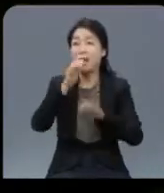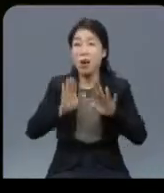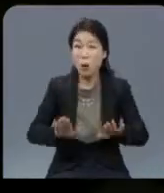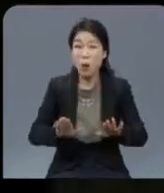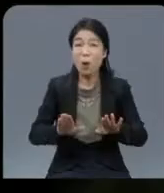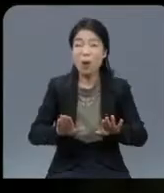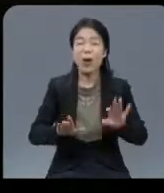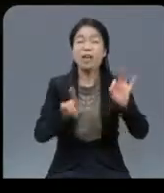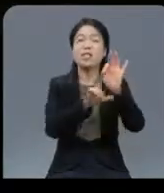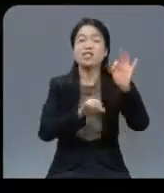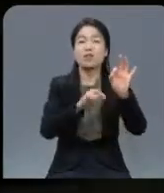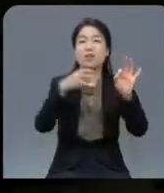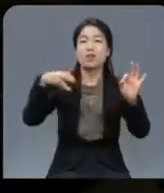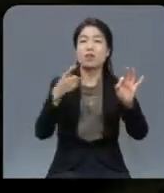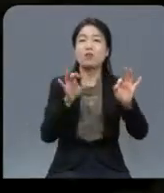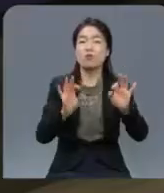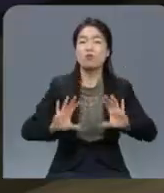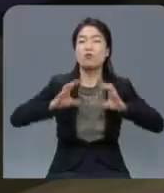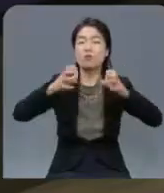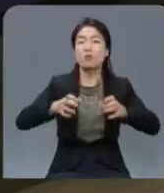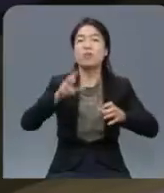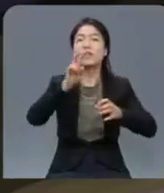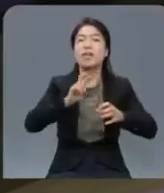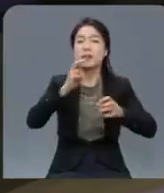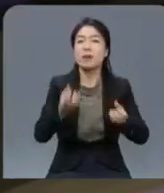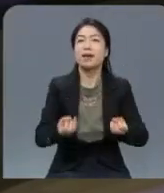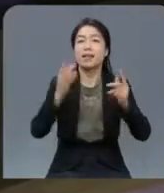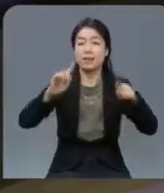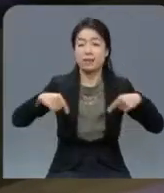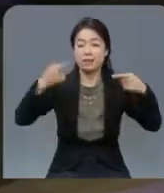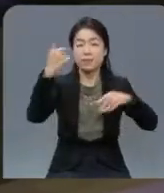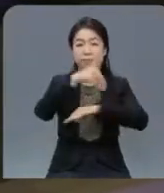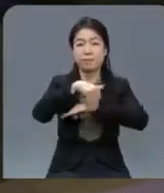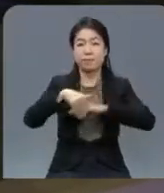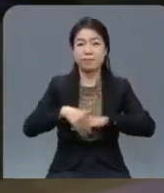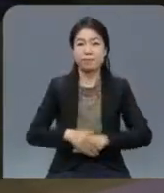열리는 통영 국제음악 페스티벌에도 참여할 계획입니다.